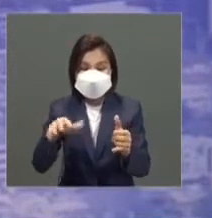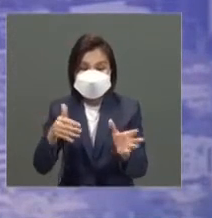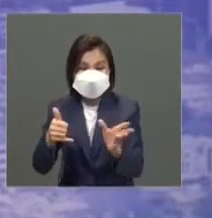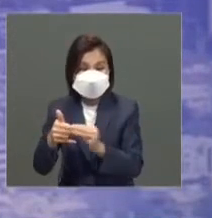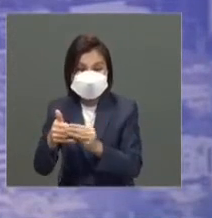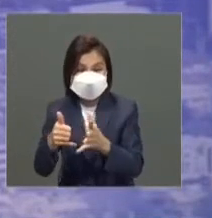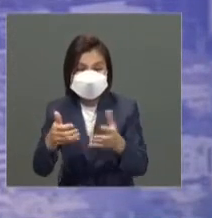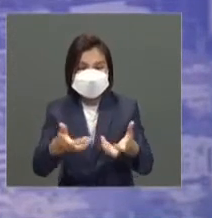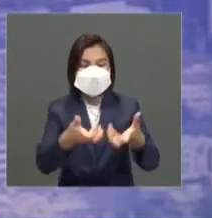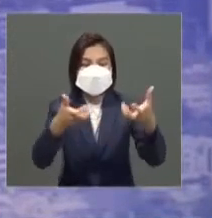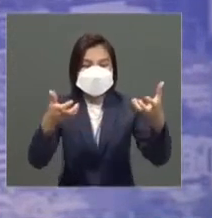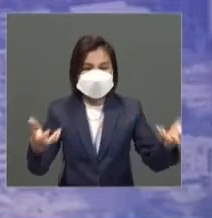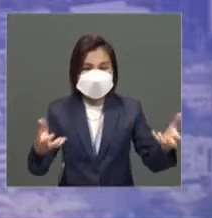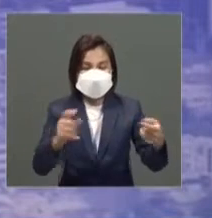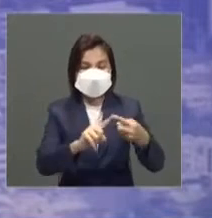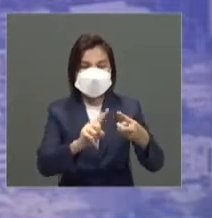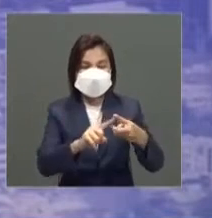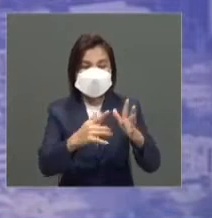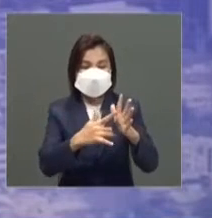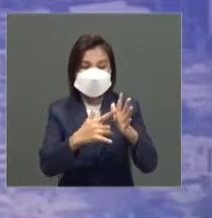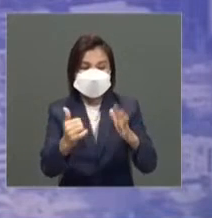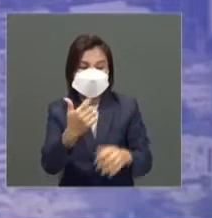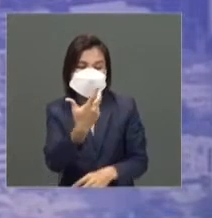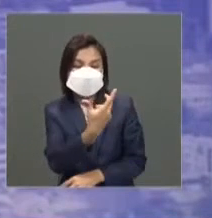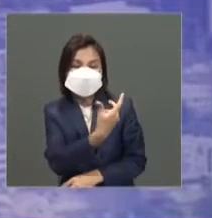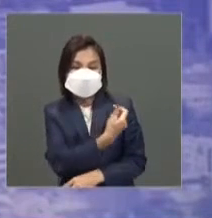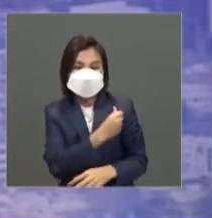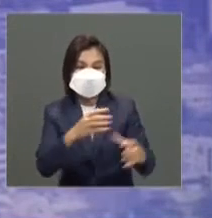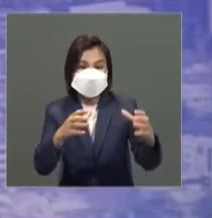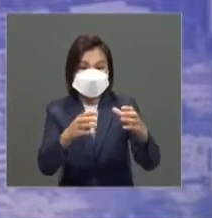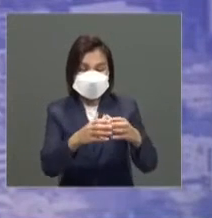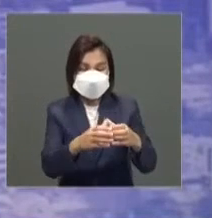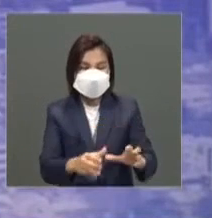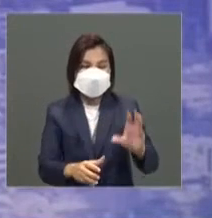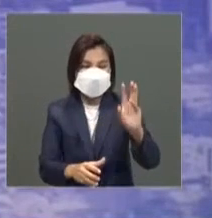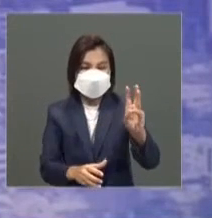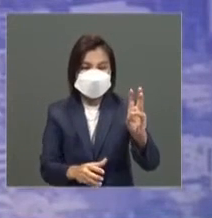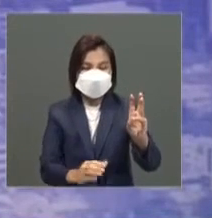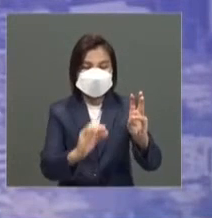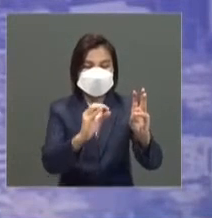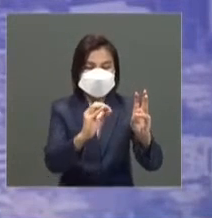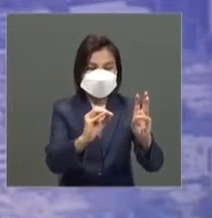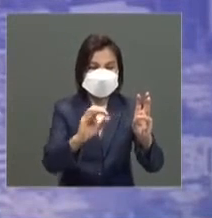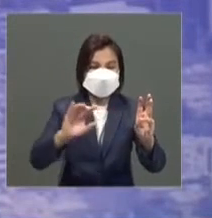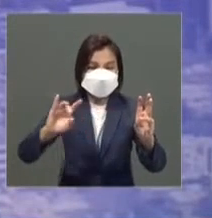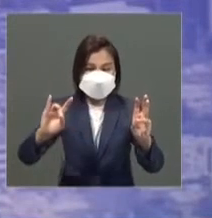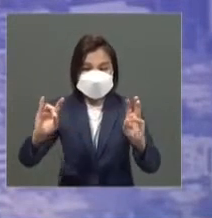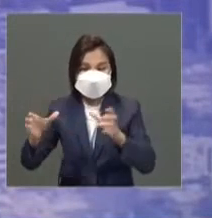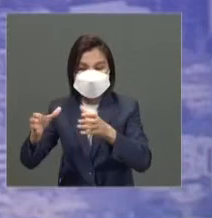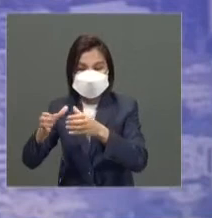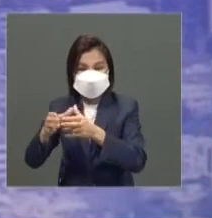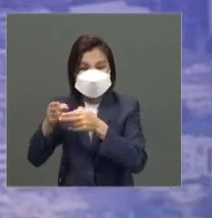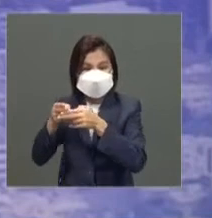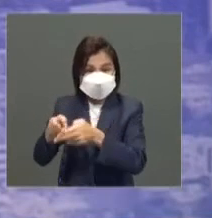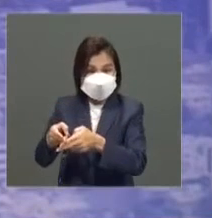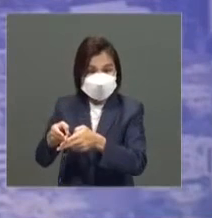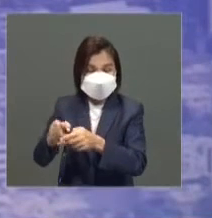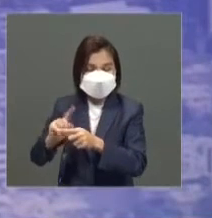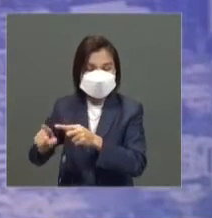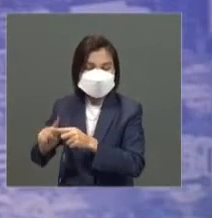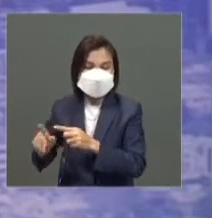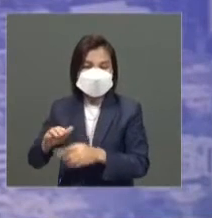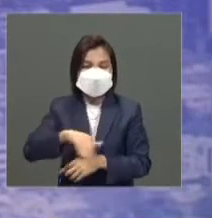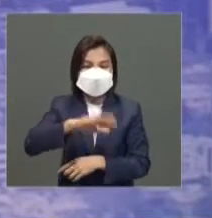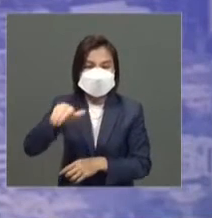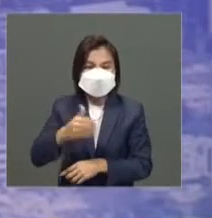ดเดียวกันเรื่องของการฉีดวัคซีนที่จะต้องเน้นไปที่กลุ่ม608กับกลุ่มเฉพาะบางกลุ่มนะครับที่เราพยายามกันเต็มที่นี้